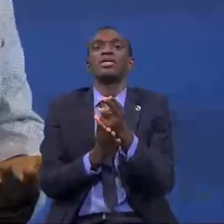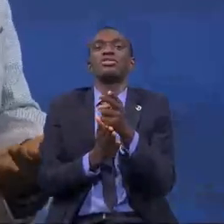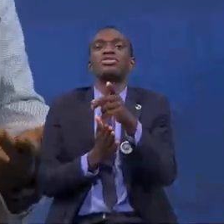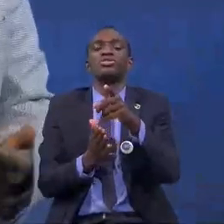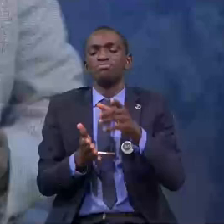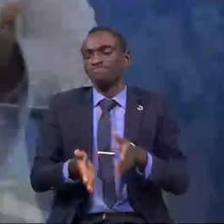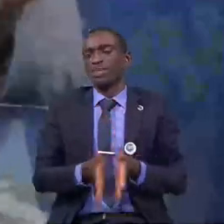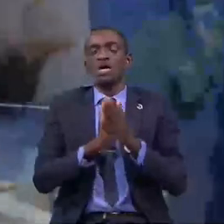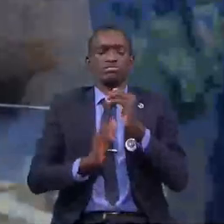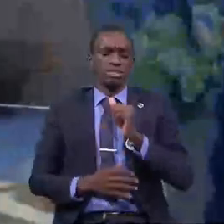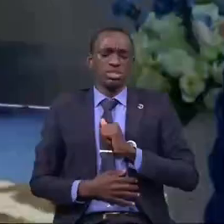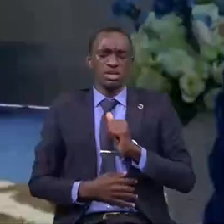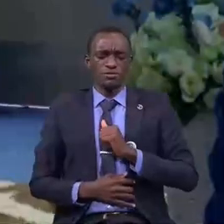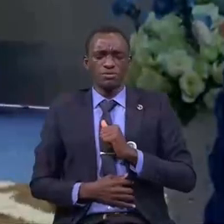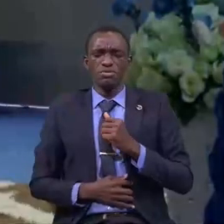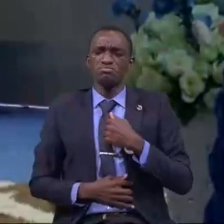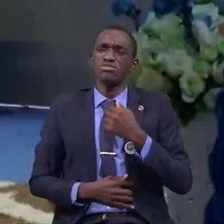Tu dois dire malheur à moi.